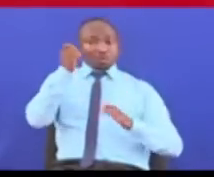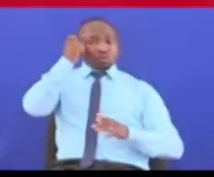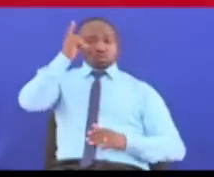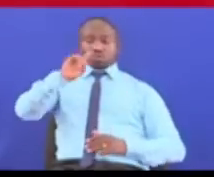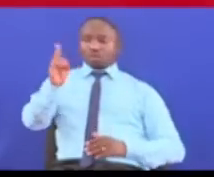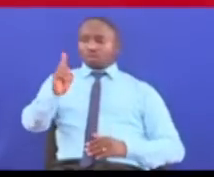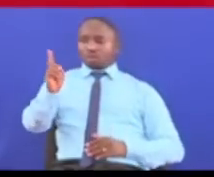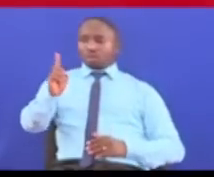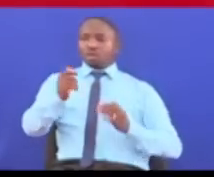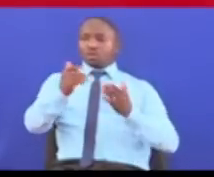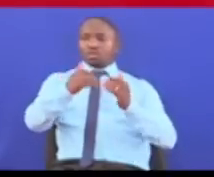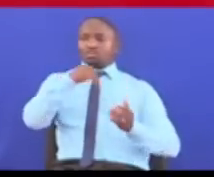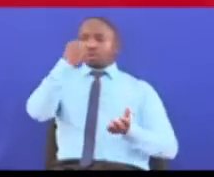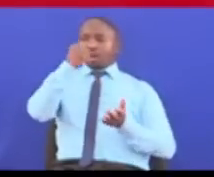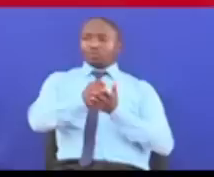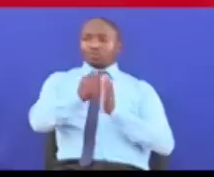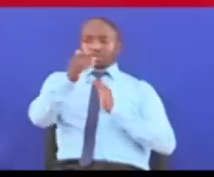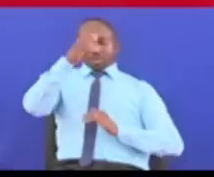mazi